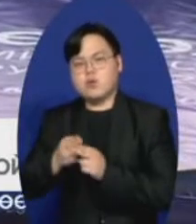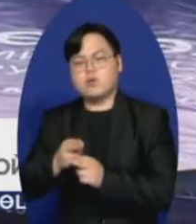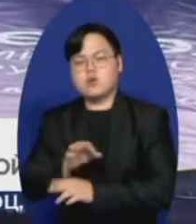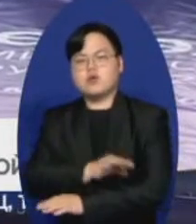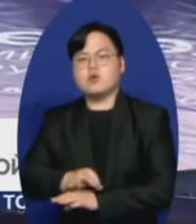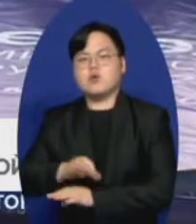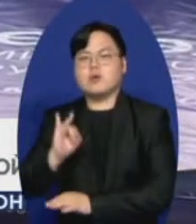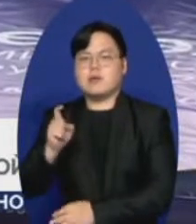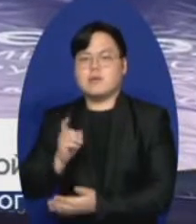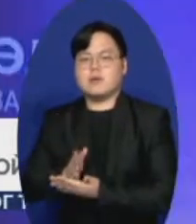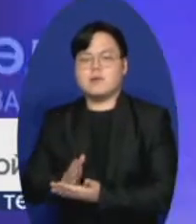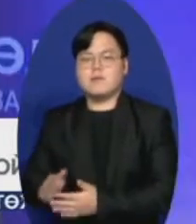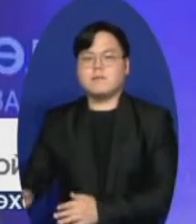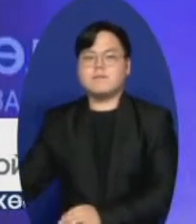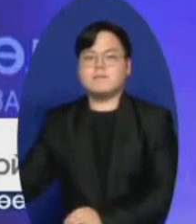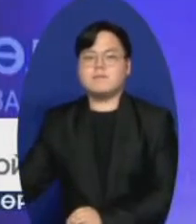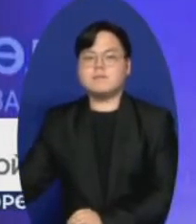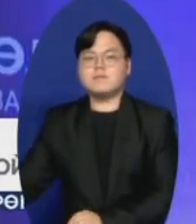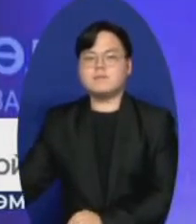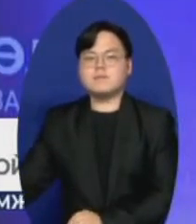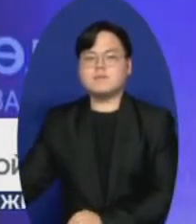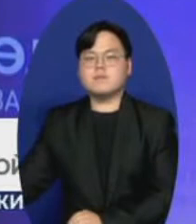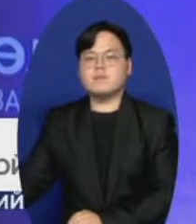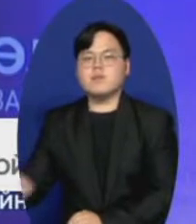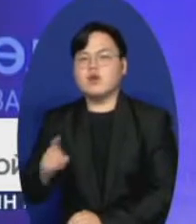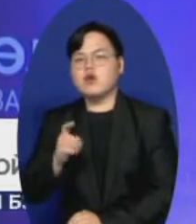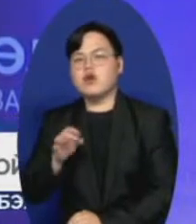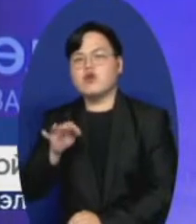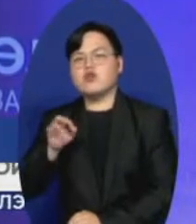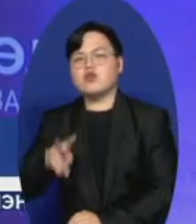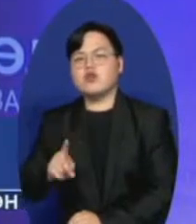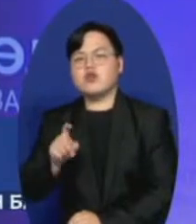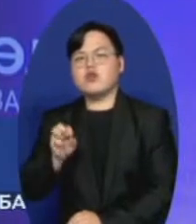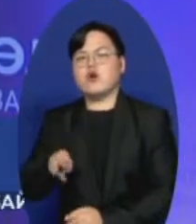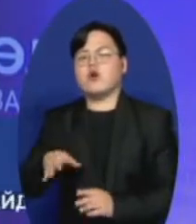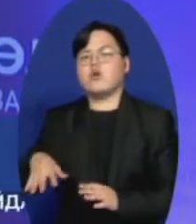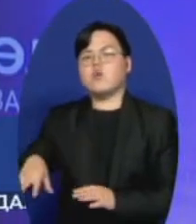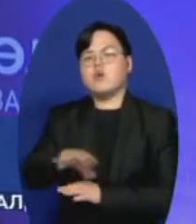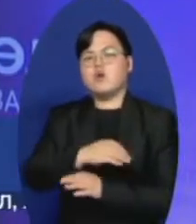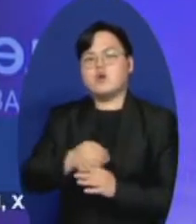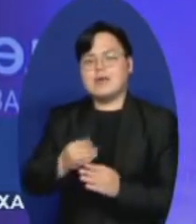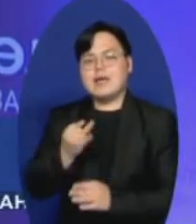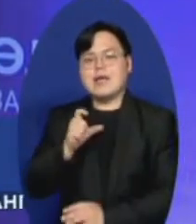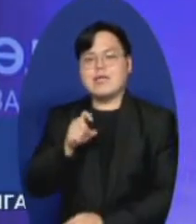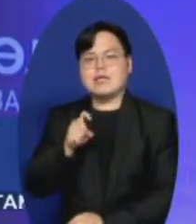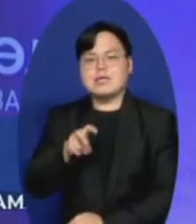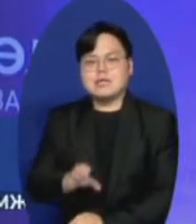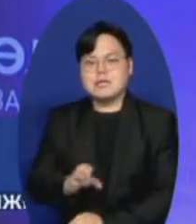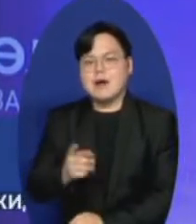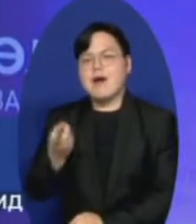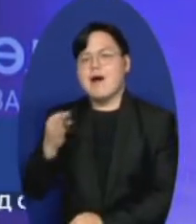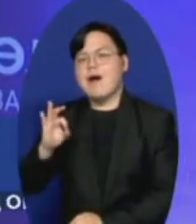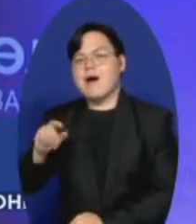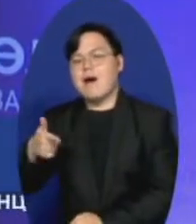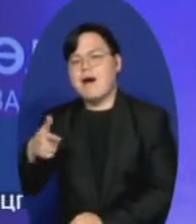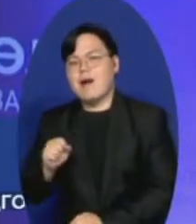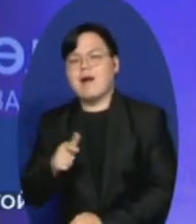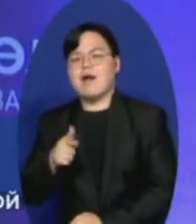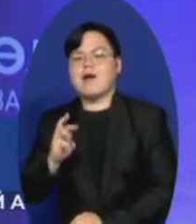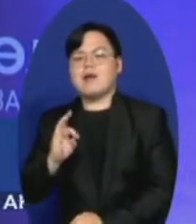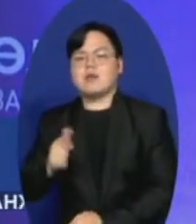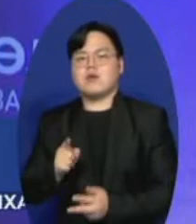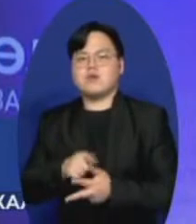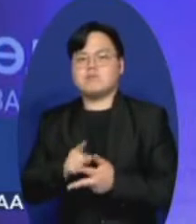нутгийн удирдлагууд хэлж байна. Хөтөл хотод тойрсон одоо жишээлх юм бол Ирсний хайргын мөн дээрээс нь одоо Гантгийн орд байж гин,